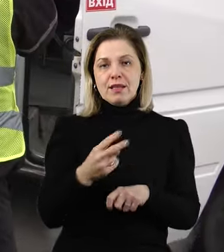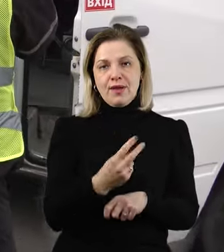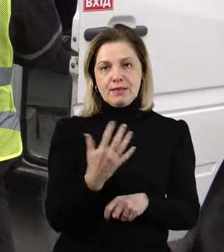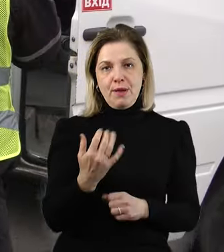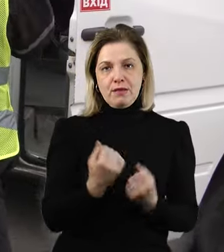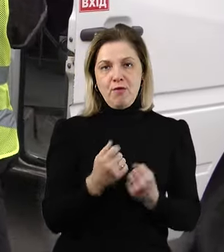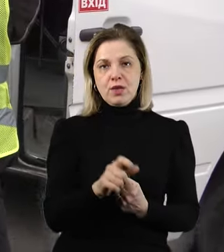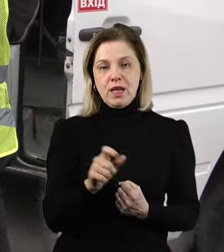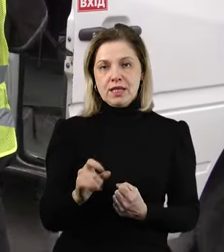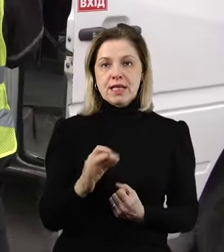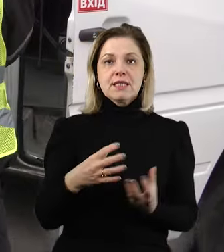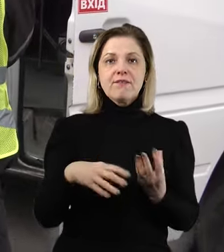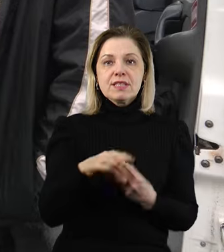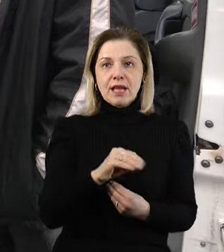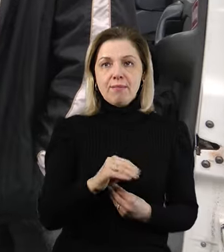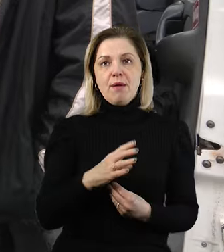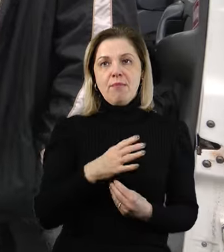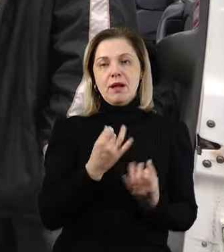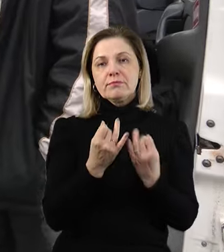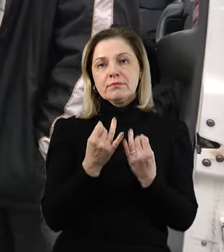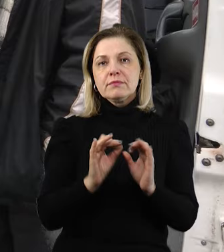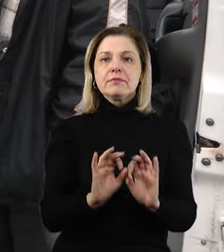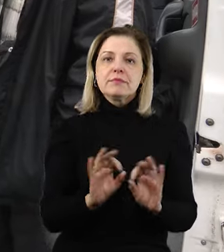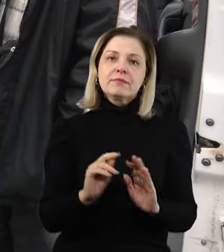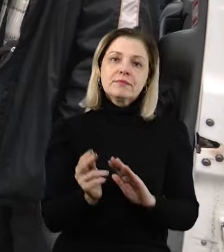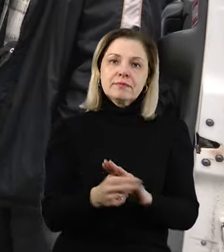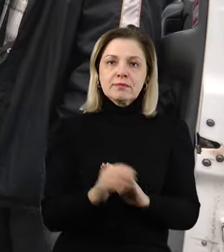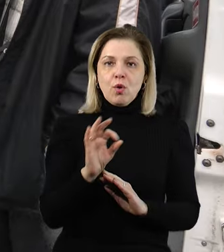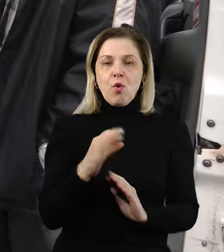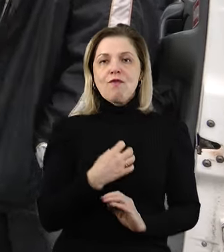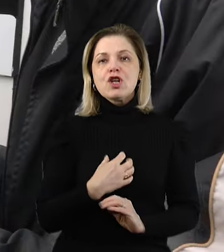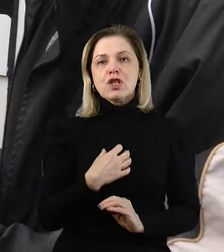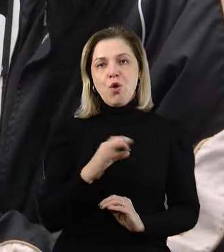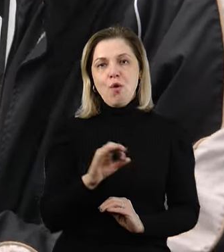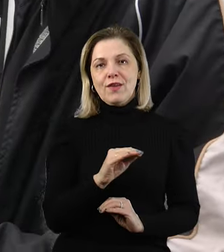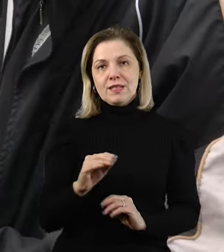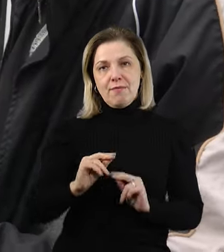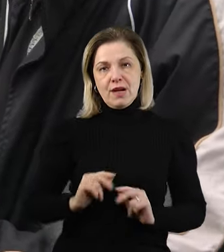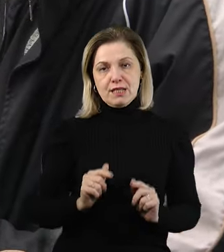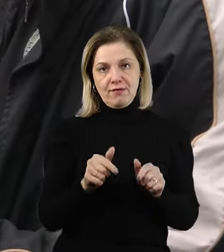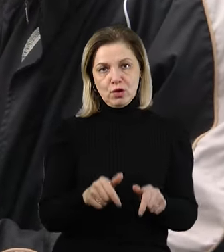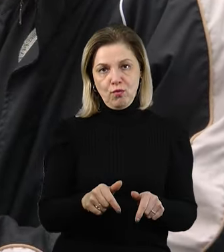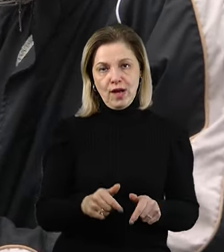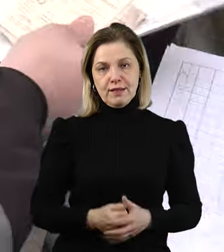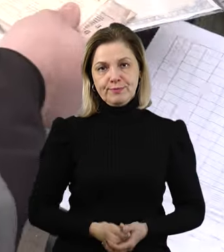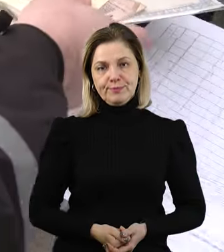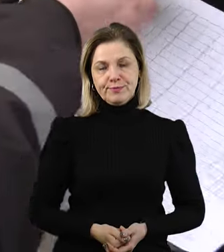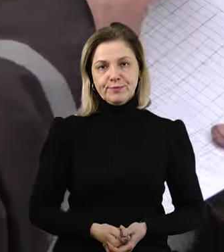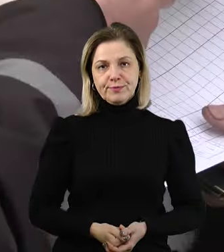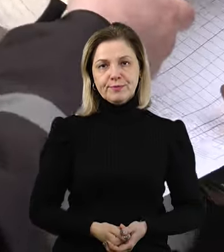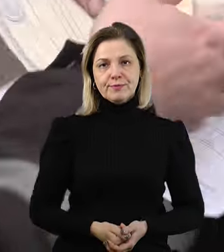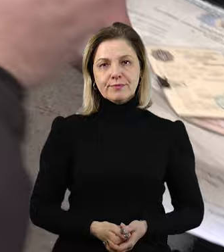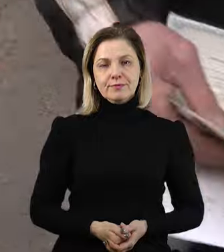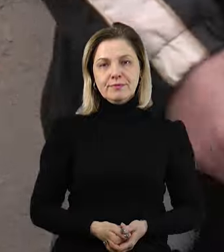автівок. З усіма водіями працівники управління Держпраці провели роз'яснювальну роботу щодо важливості офіційного працевлаштування.